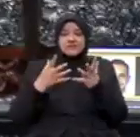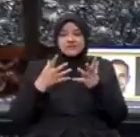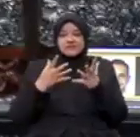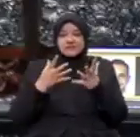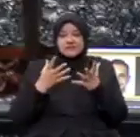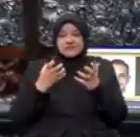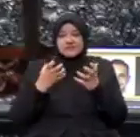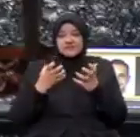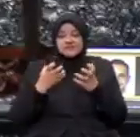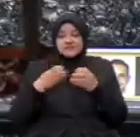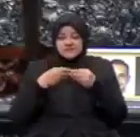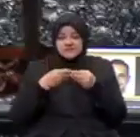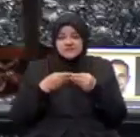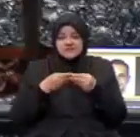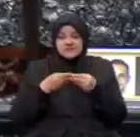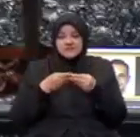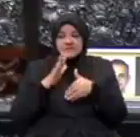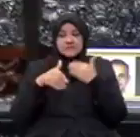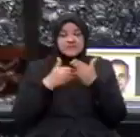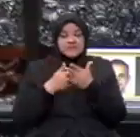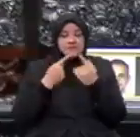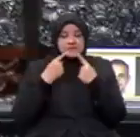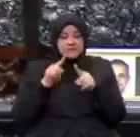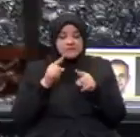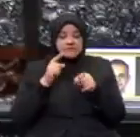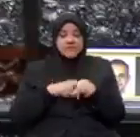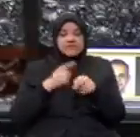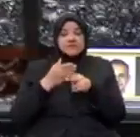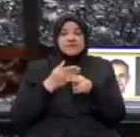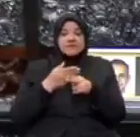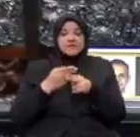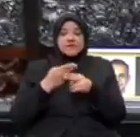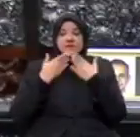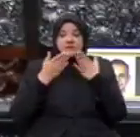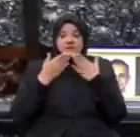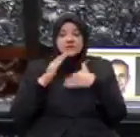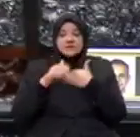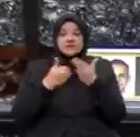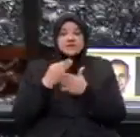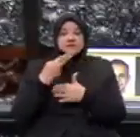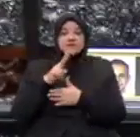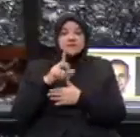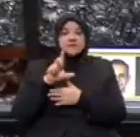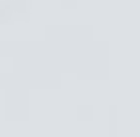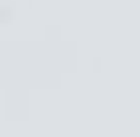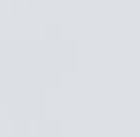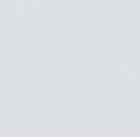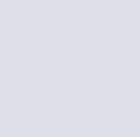memberikan keseluruhannya, masa pun dah tamat. Terima kasih apapun, Hulu Selangor.